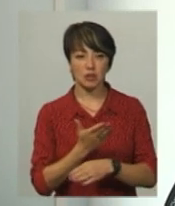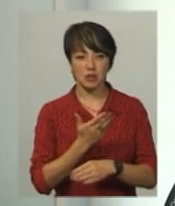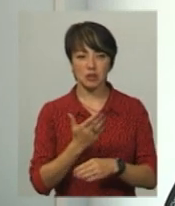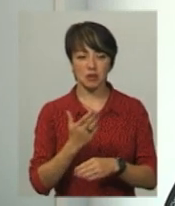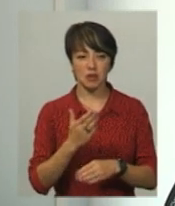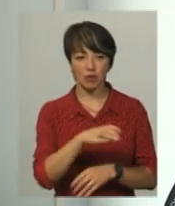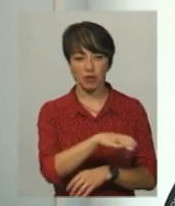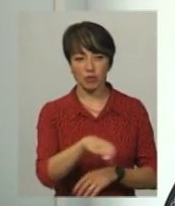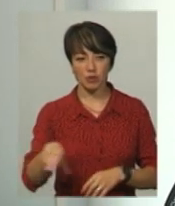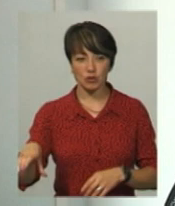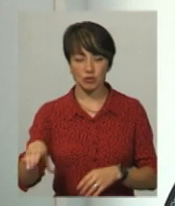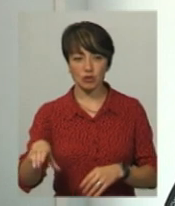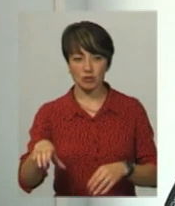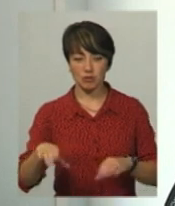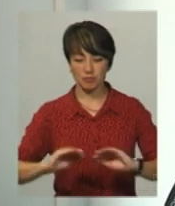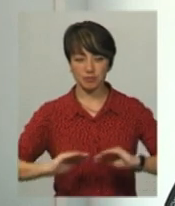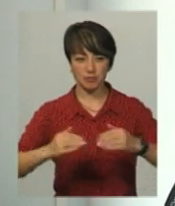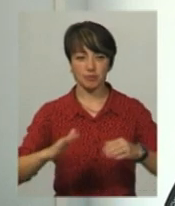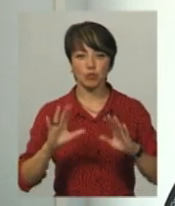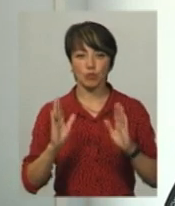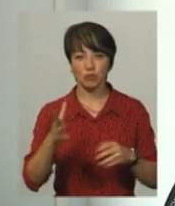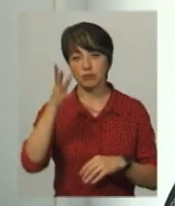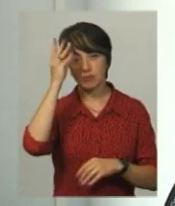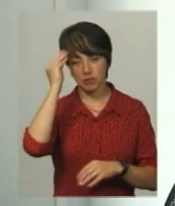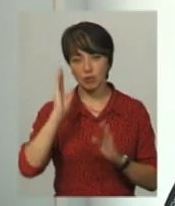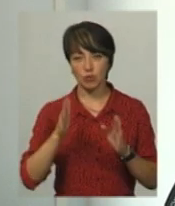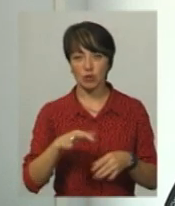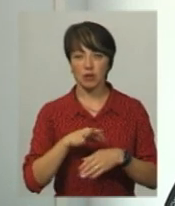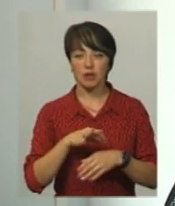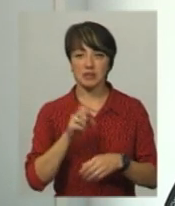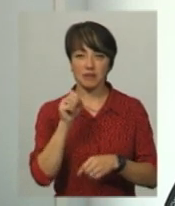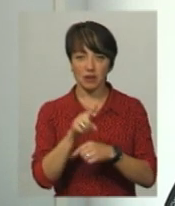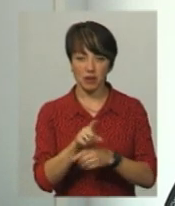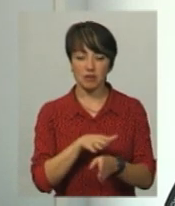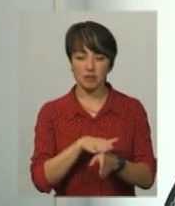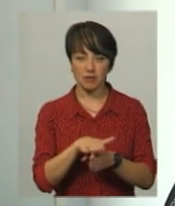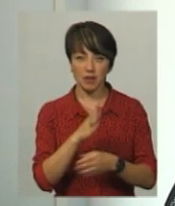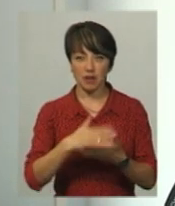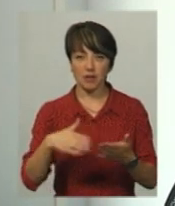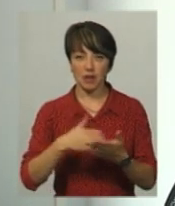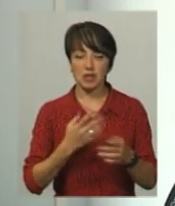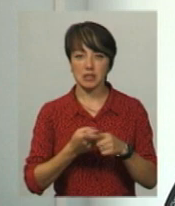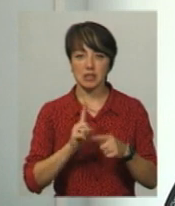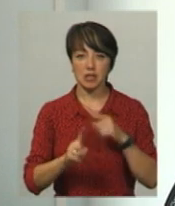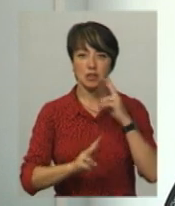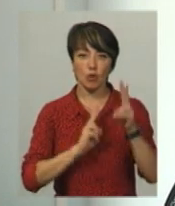лежачого поліцейського, будуть прийняті до уваги і буде доведено завдання щодо ліквідації цих зауважень